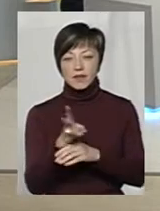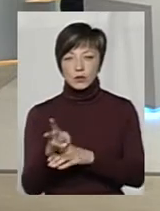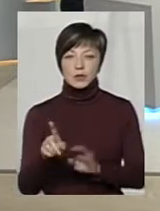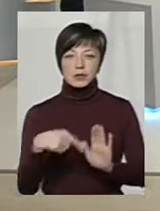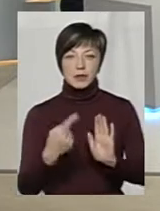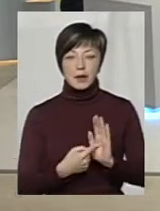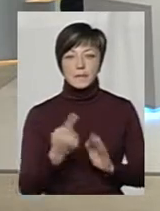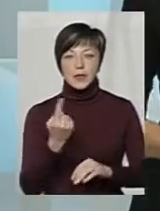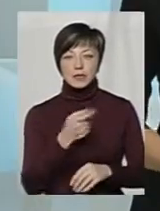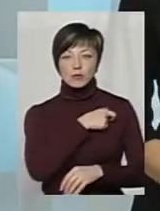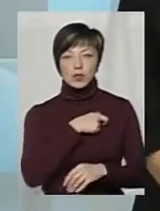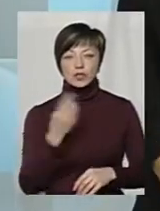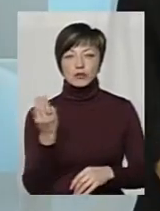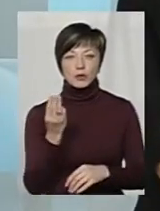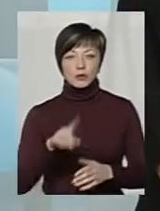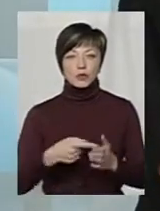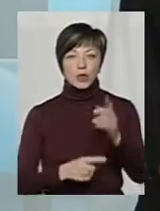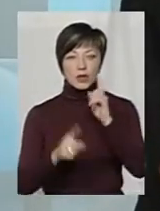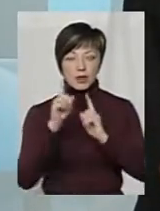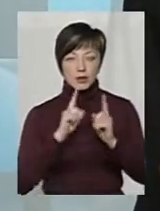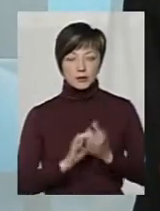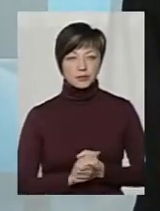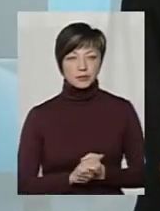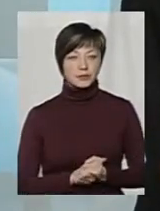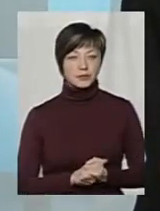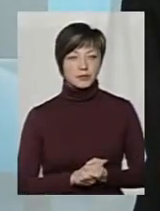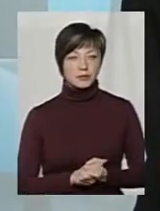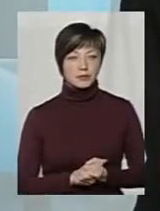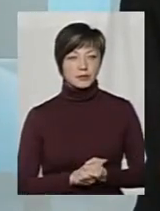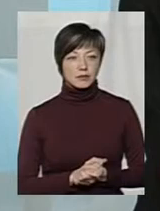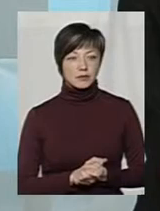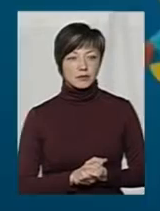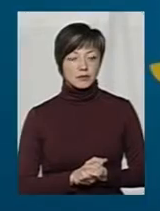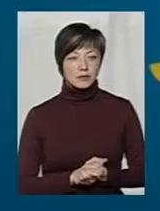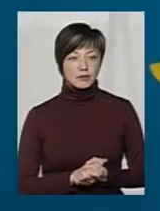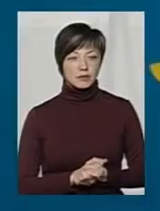запитання. Перше від депутата Шепетівської міської ради Дмитра Пісарцова.